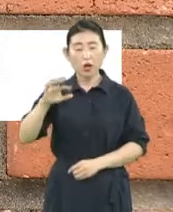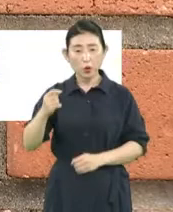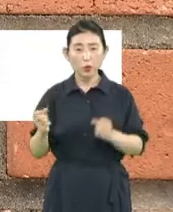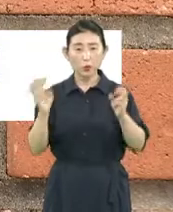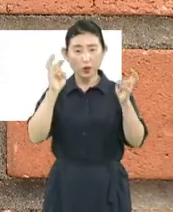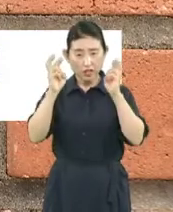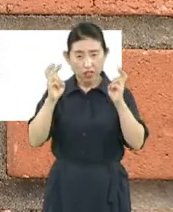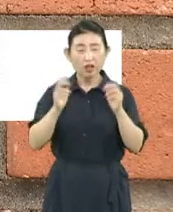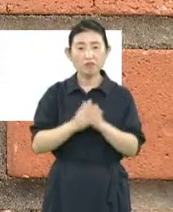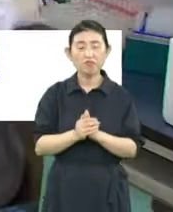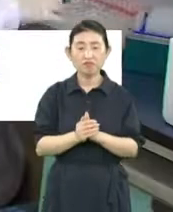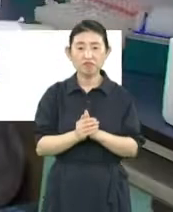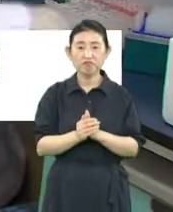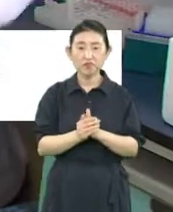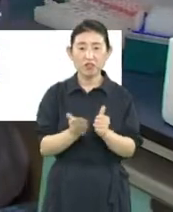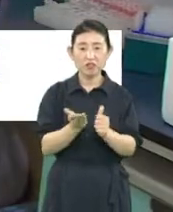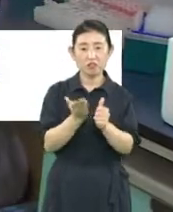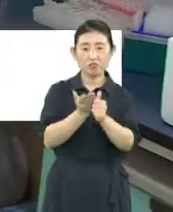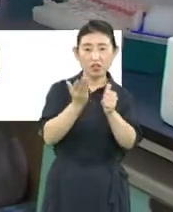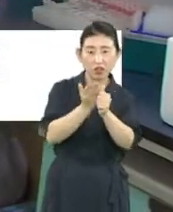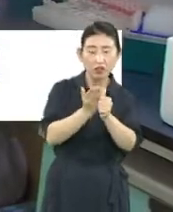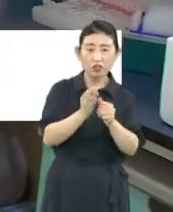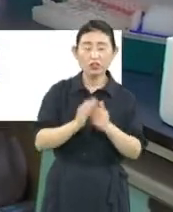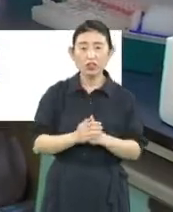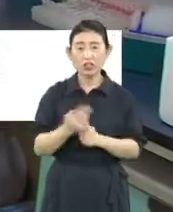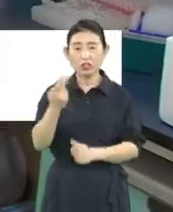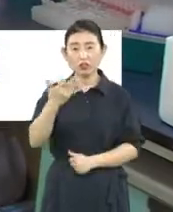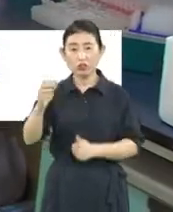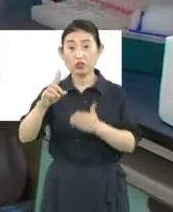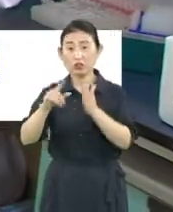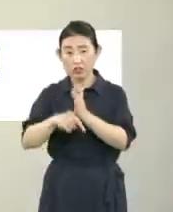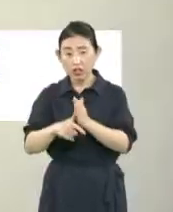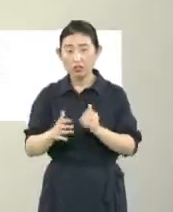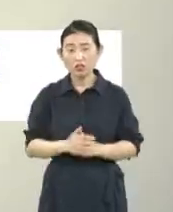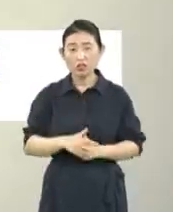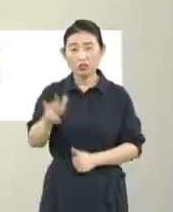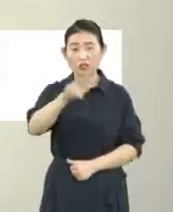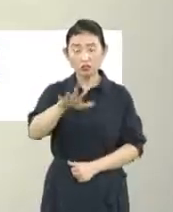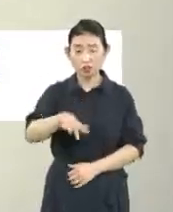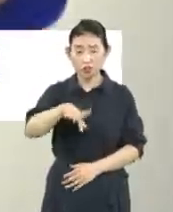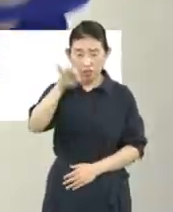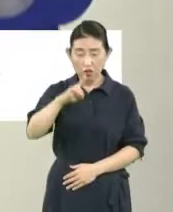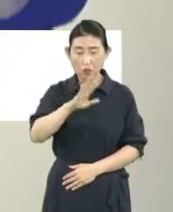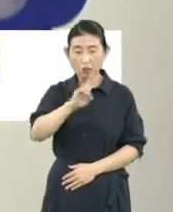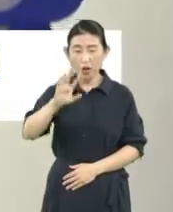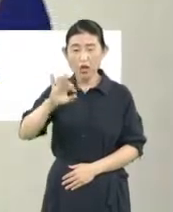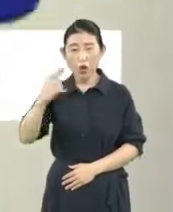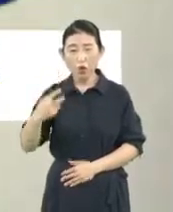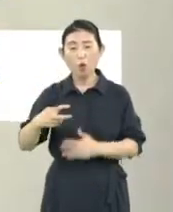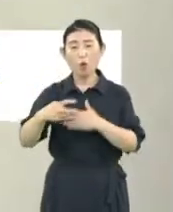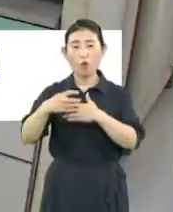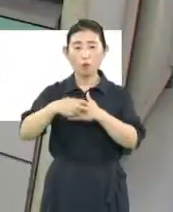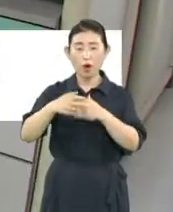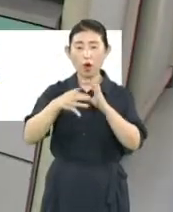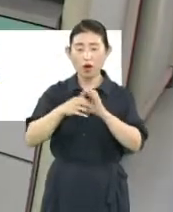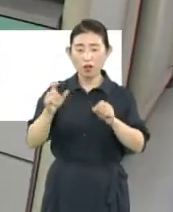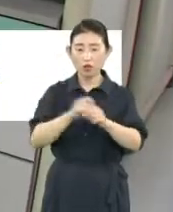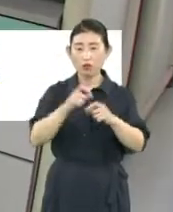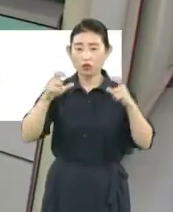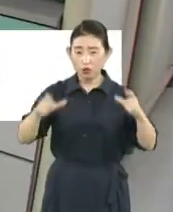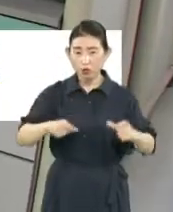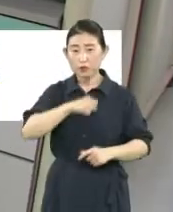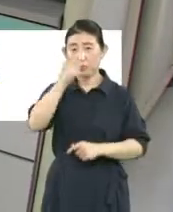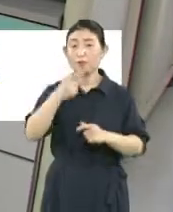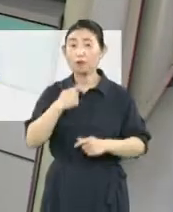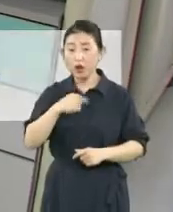배출한 우리나라 바이오 벤처의 산실로 2019년에는 전국 최초로 바이오 메디컬 규제 자유특구로